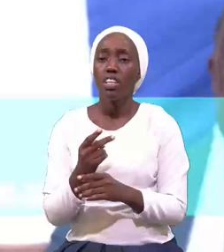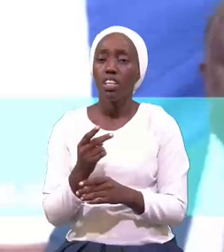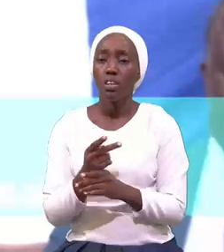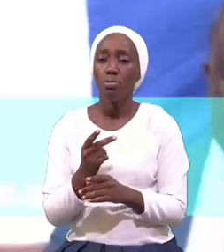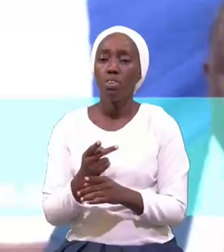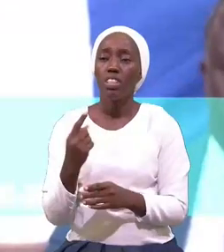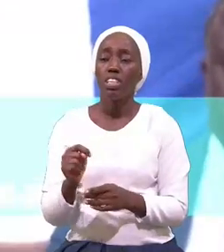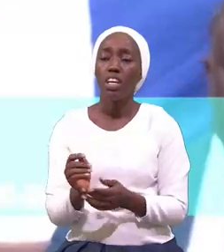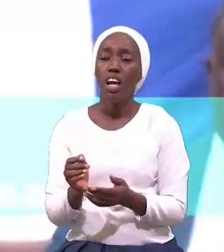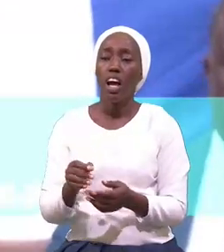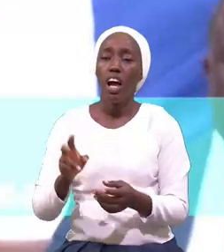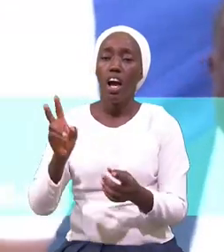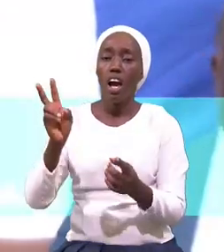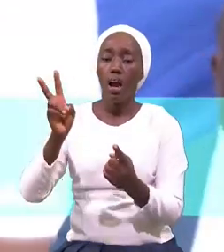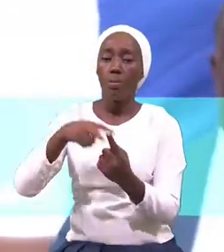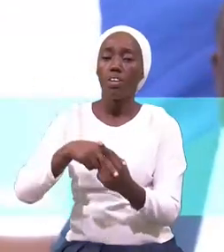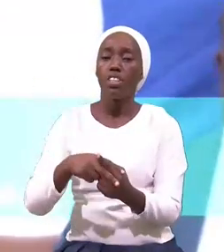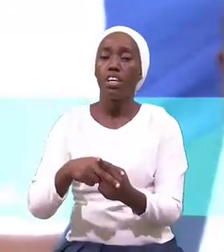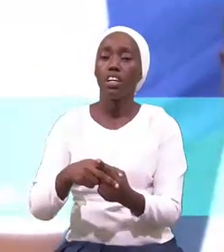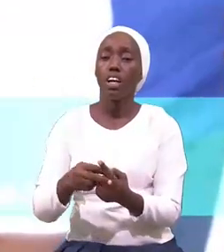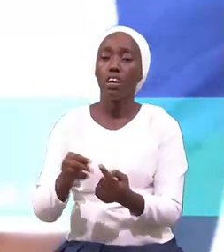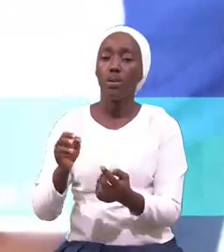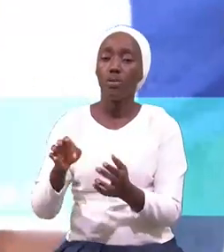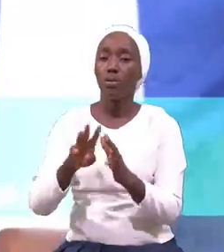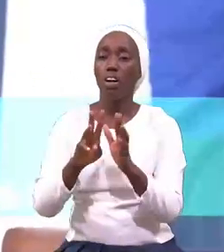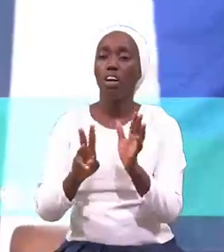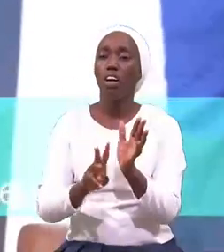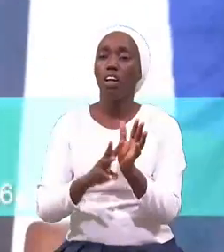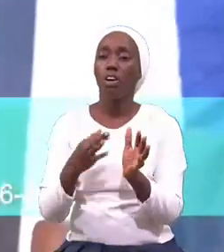Parce qu'il t'a réservé les semaines destinées à la moisson.